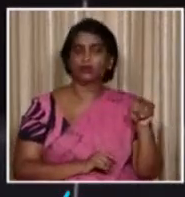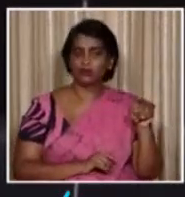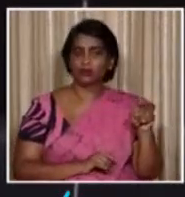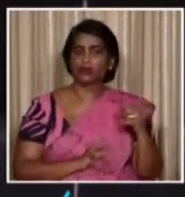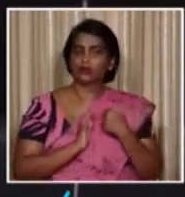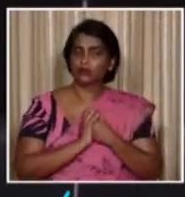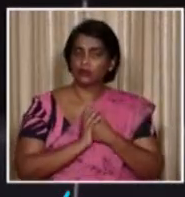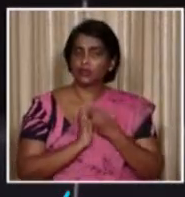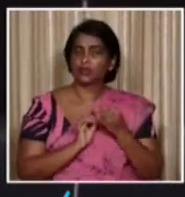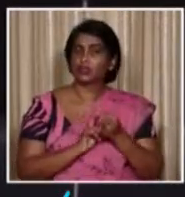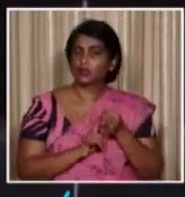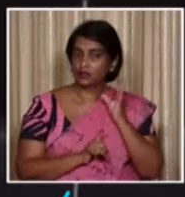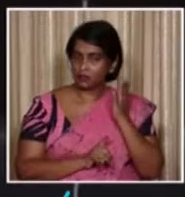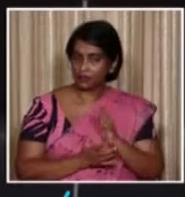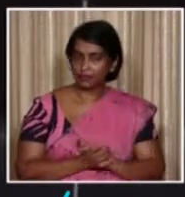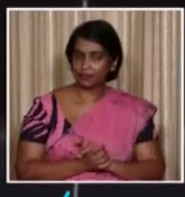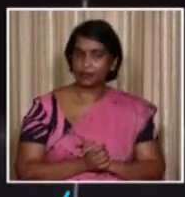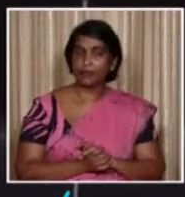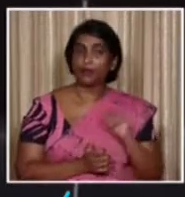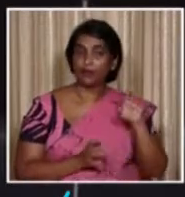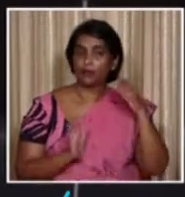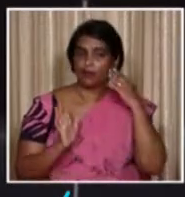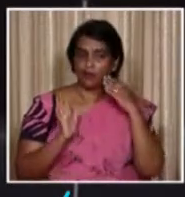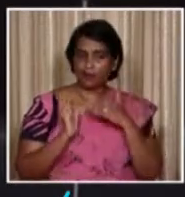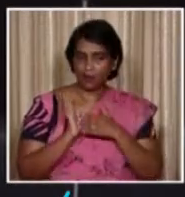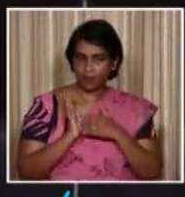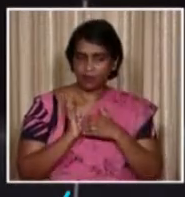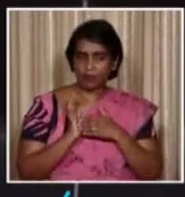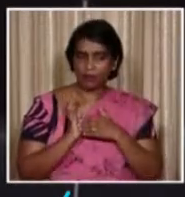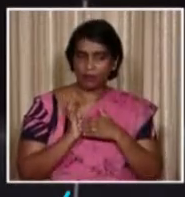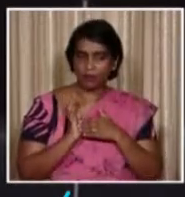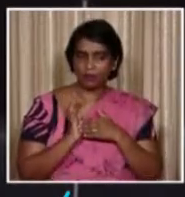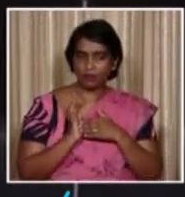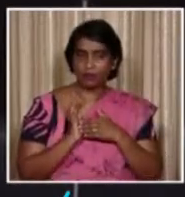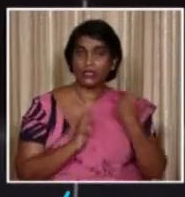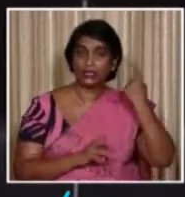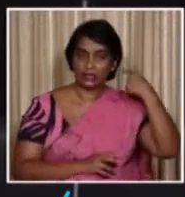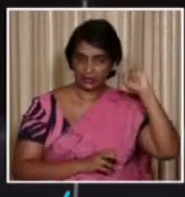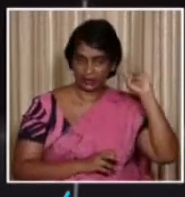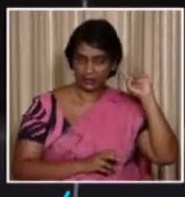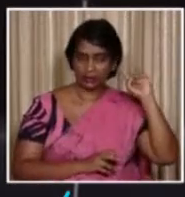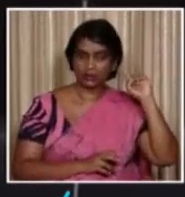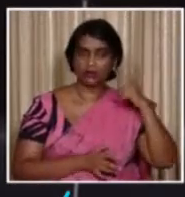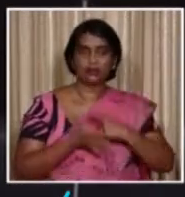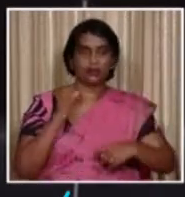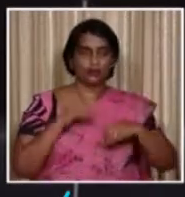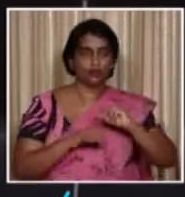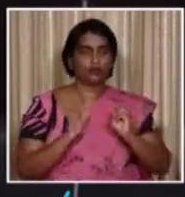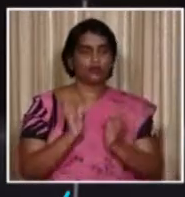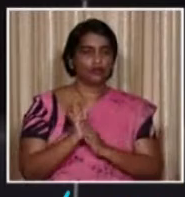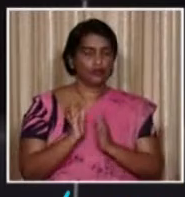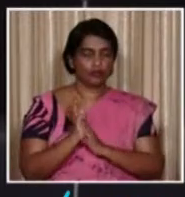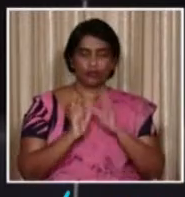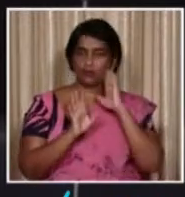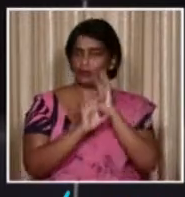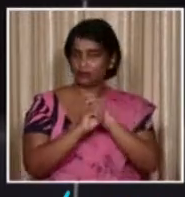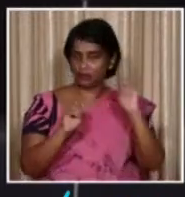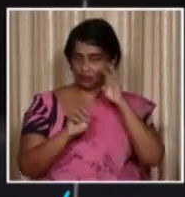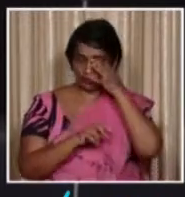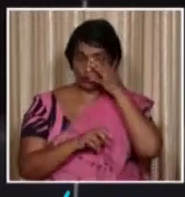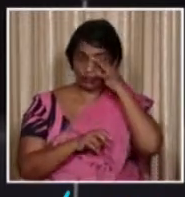ගරු සභාපතිතුමනි, මේ පිළිබඳව ඊයේ මැතිවරණ කොමිසම ප්‍රකාශයක් කරලා